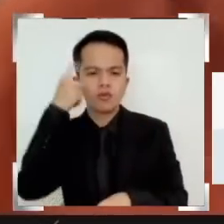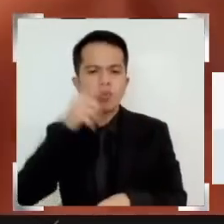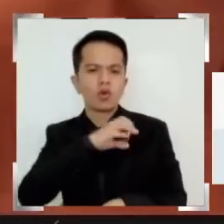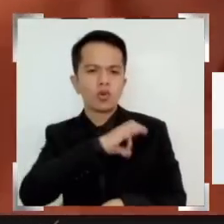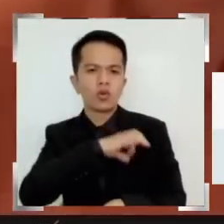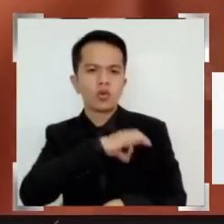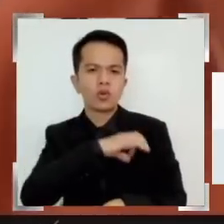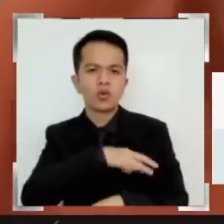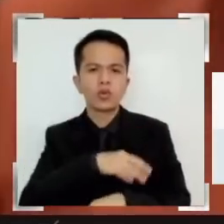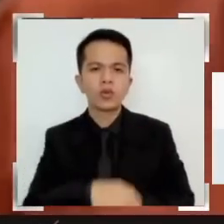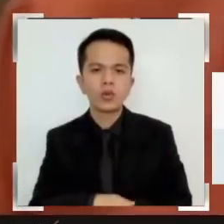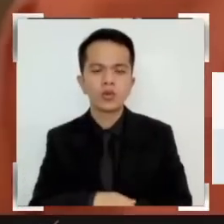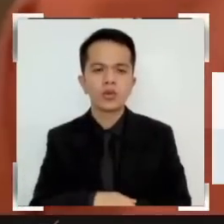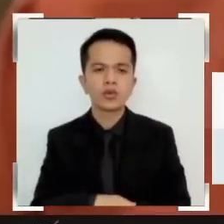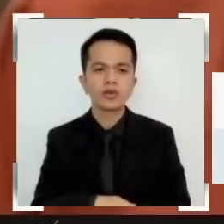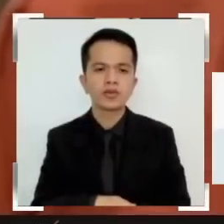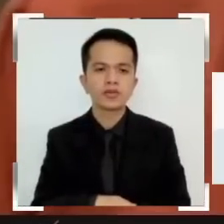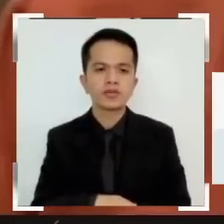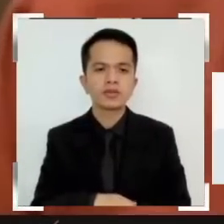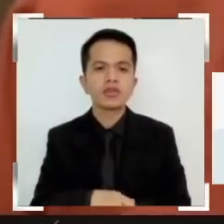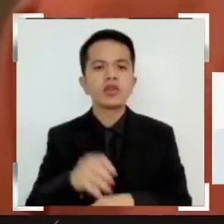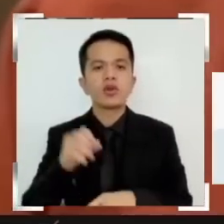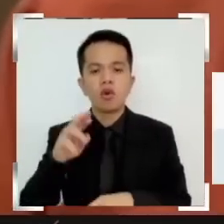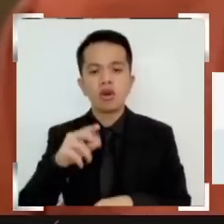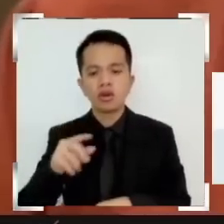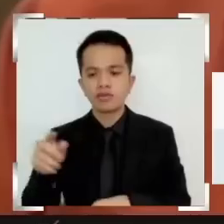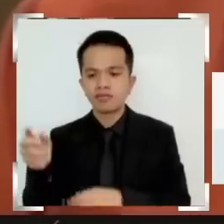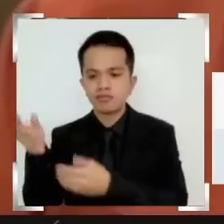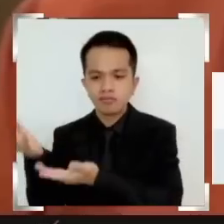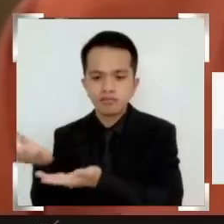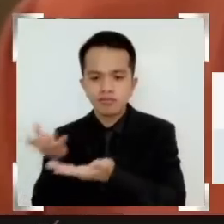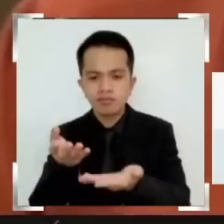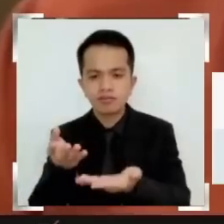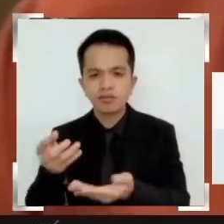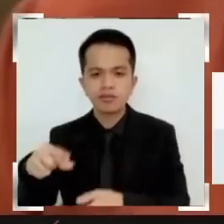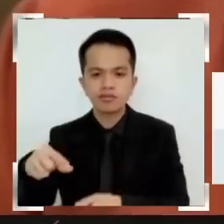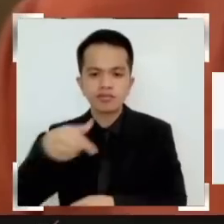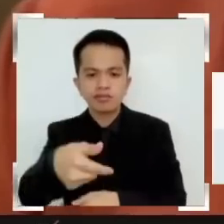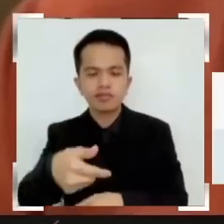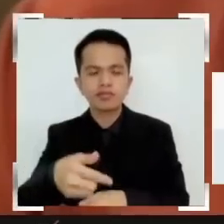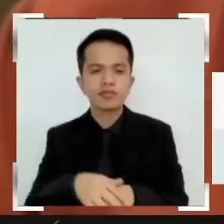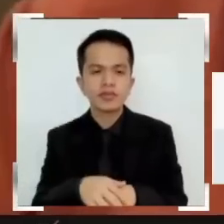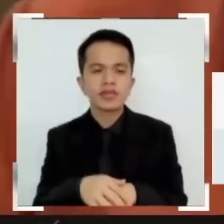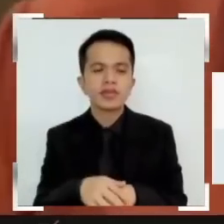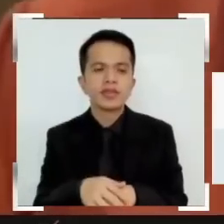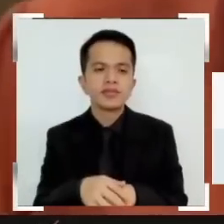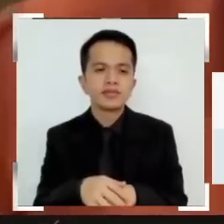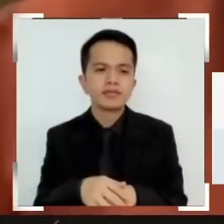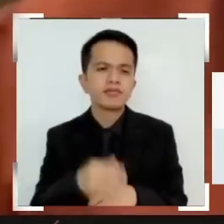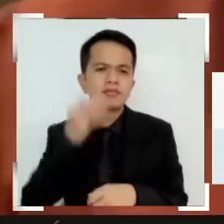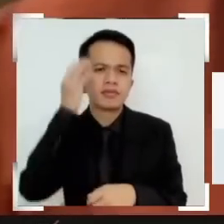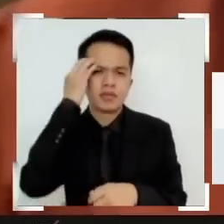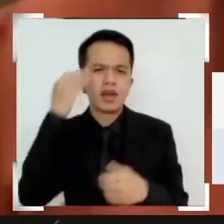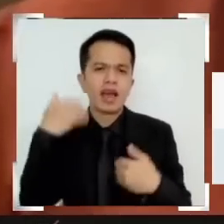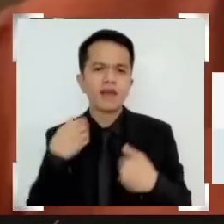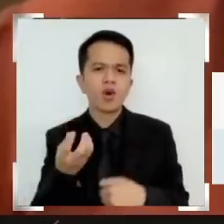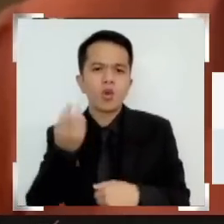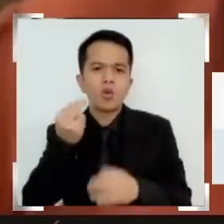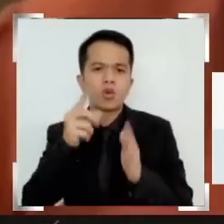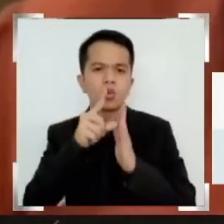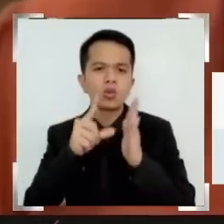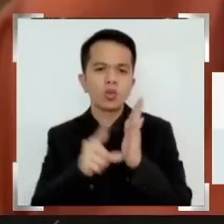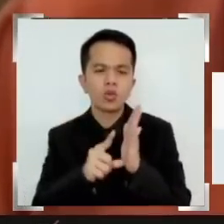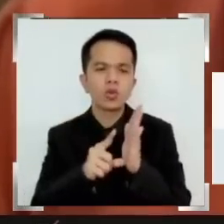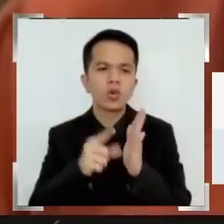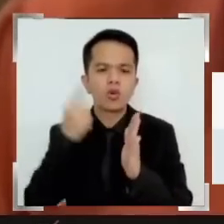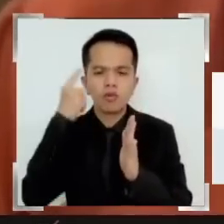or heir, no? Kasi alam naman natin, we do have our own laws, no, on how to determine